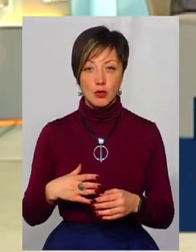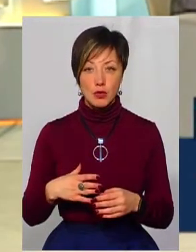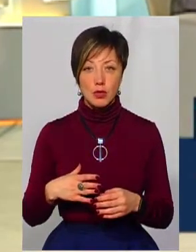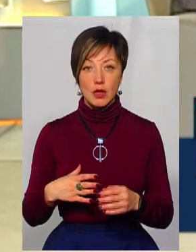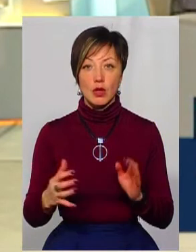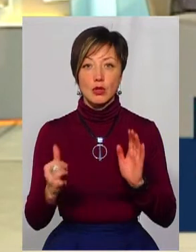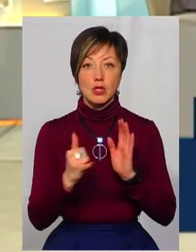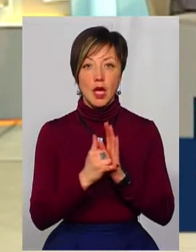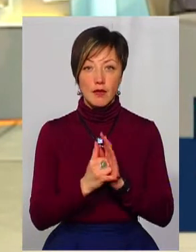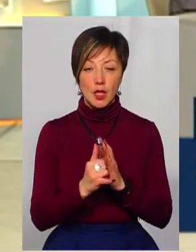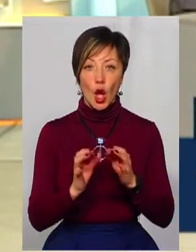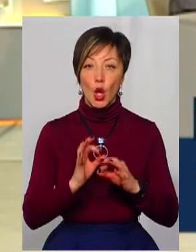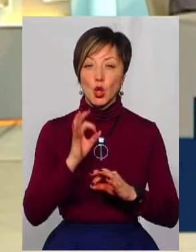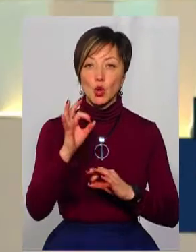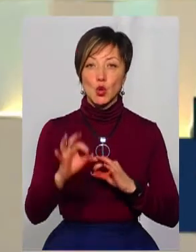ставити супутникове.